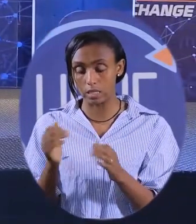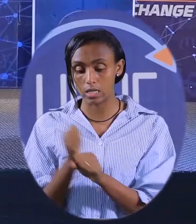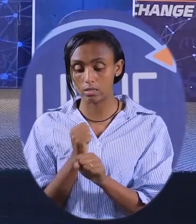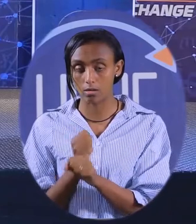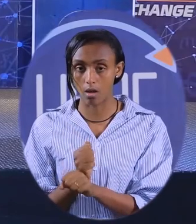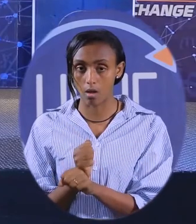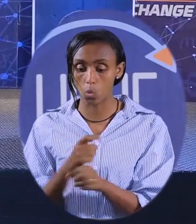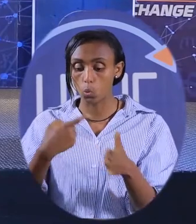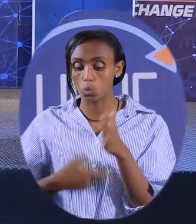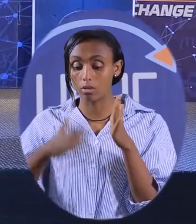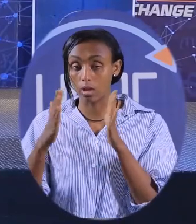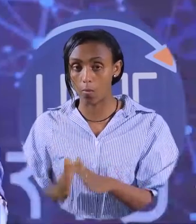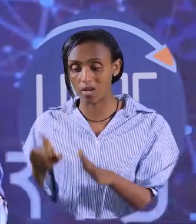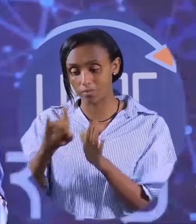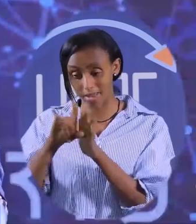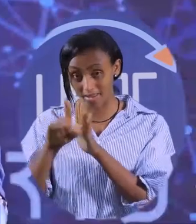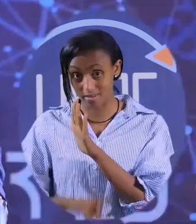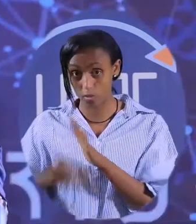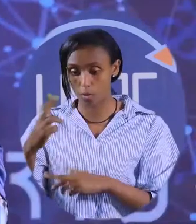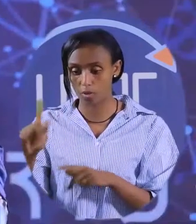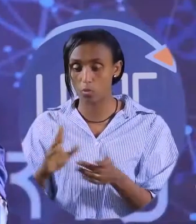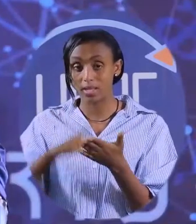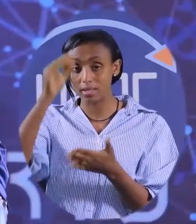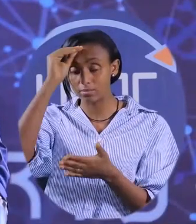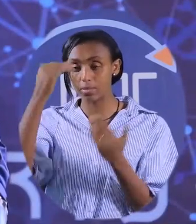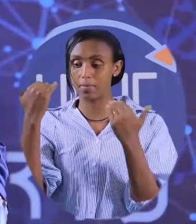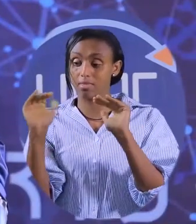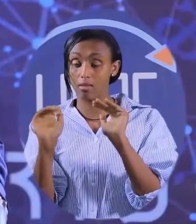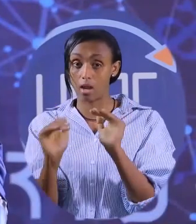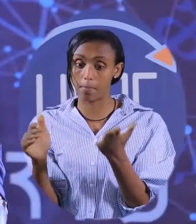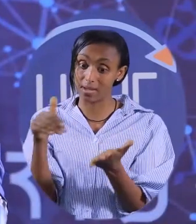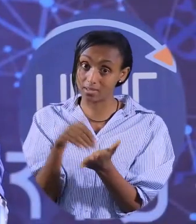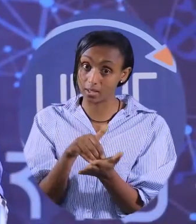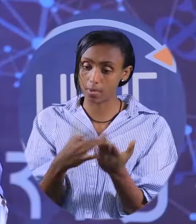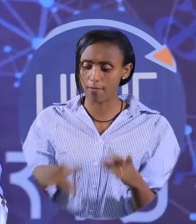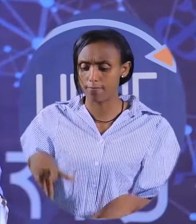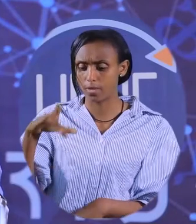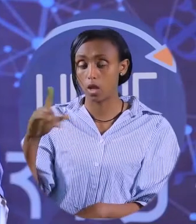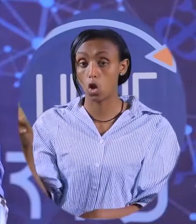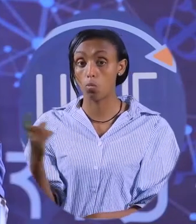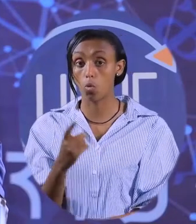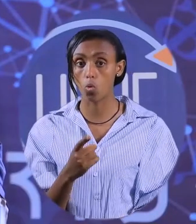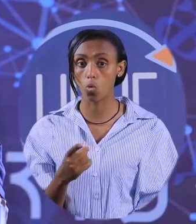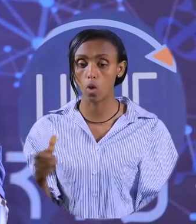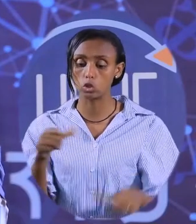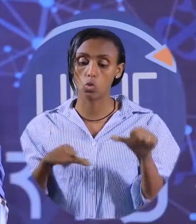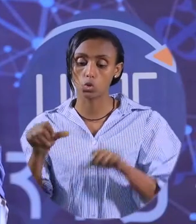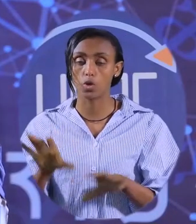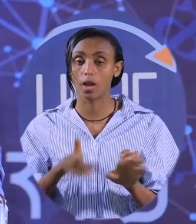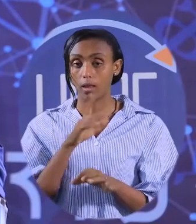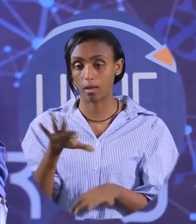የስራን ውጤታማነት መቀነስ እንደዚሁም ደግሞ የትምህርት ምጣኔ መድገም ከፍተኛ መሆን አስተዋጽኦ ያደረገ